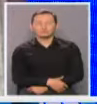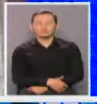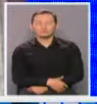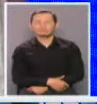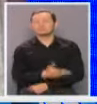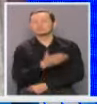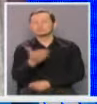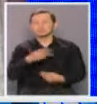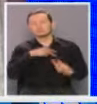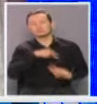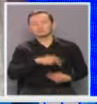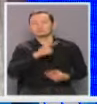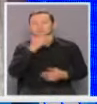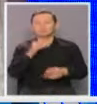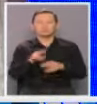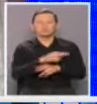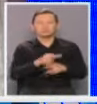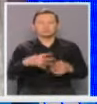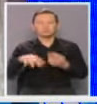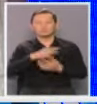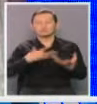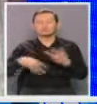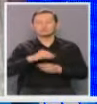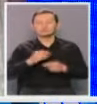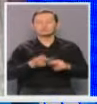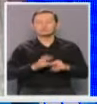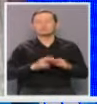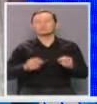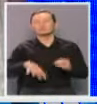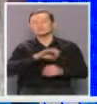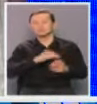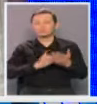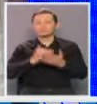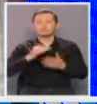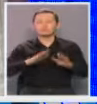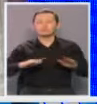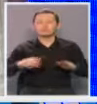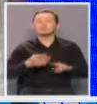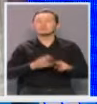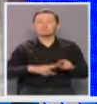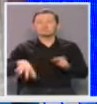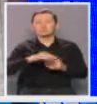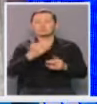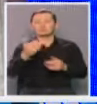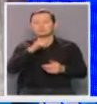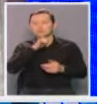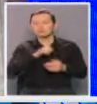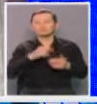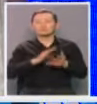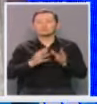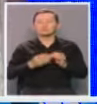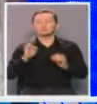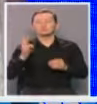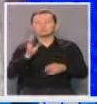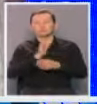Вы вносите большой вклад в воспитание нашего общества, подрастающего поколения. Благодаря вам реализуется программная статья главы